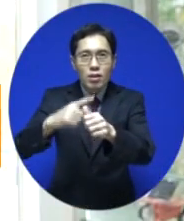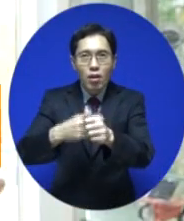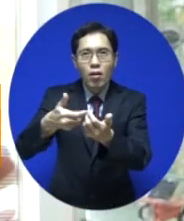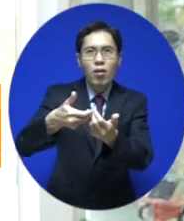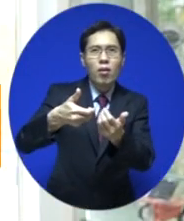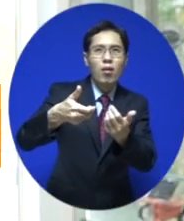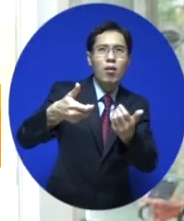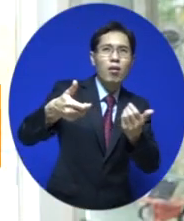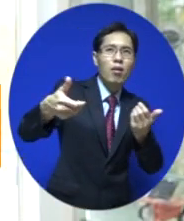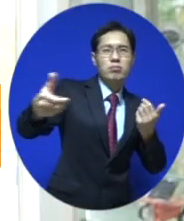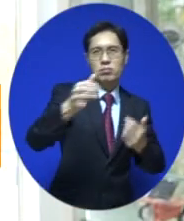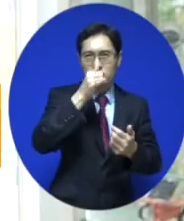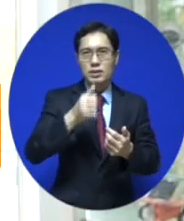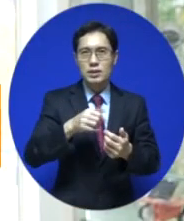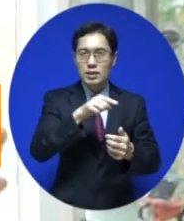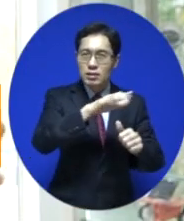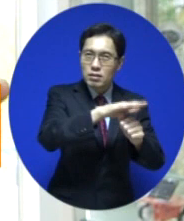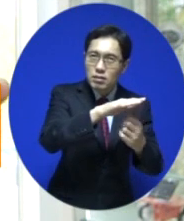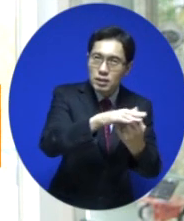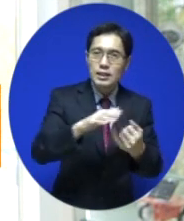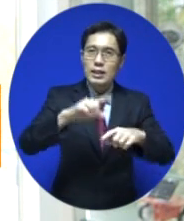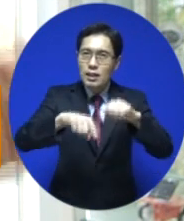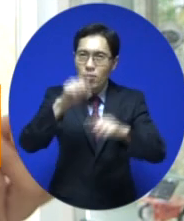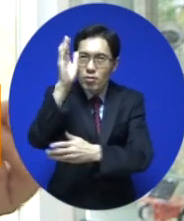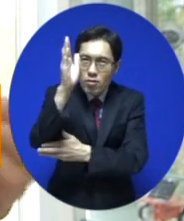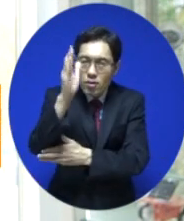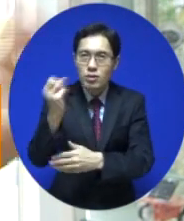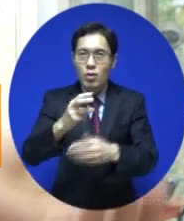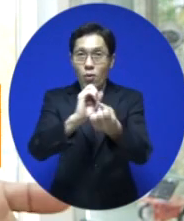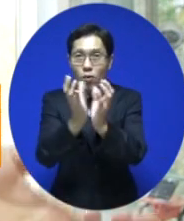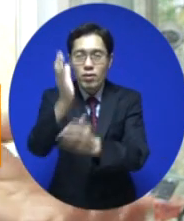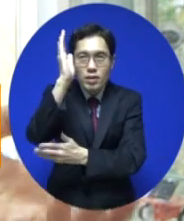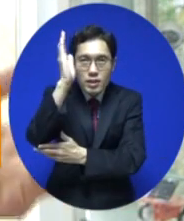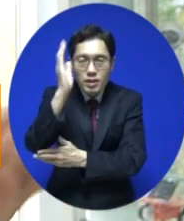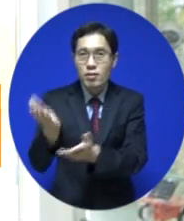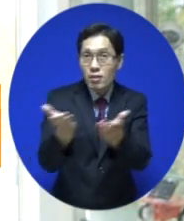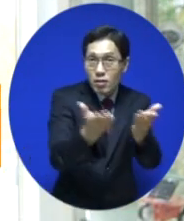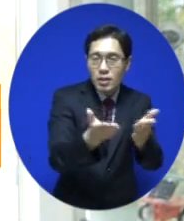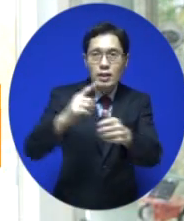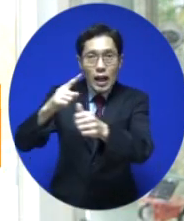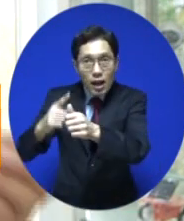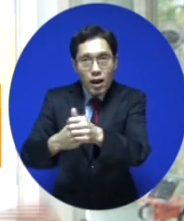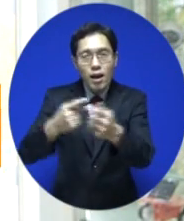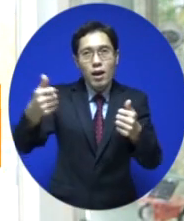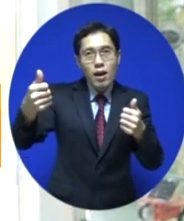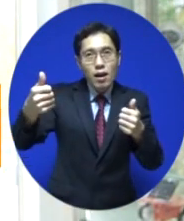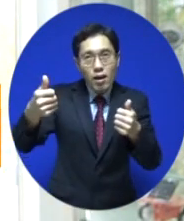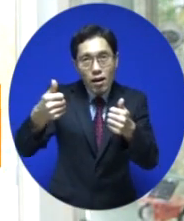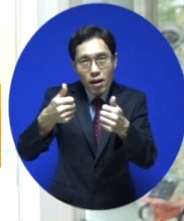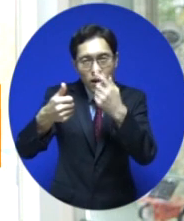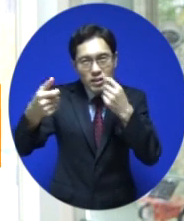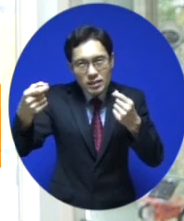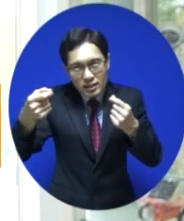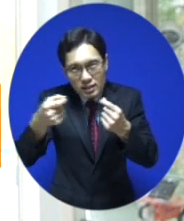점점 멀어지고 있어요. 그렇죠? 그래서 그런 아이들한테 나무 이야기를 통해서 또는 꽃 이야기를 통해서 좀 더 자연하고 가까워지고